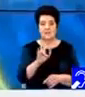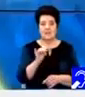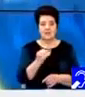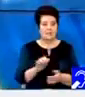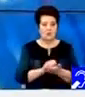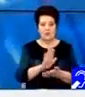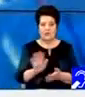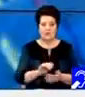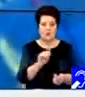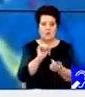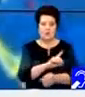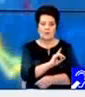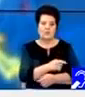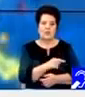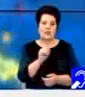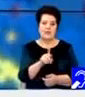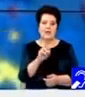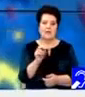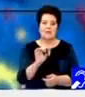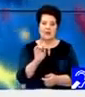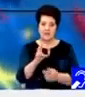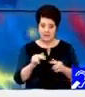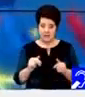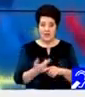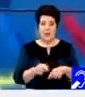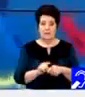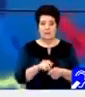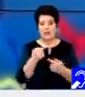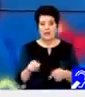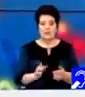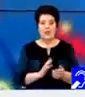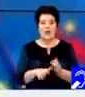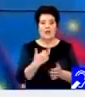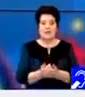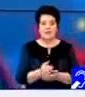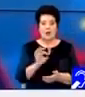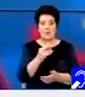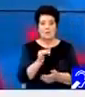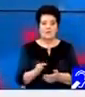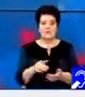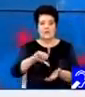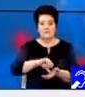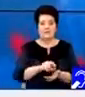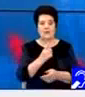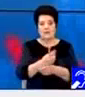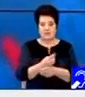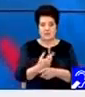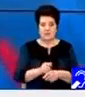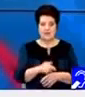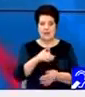la acțiunile sale împotriva puterii de la Kremlin. Autoritățile au interzis, printre altele, liderului opoziției să candideze la alegerile